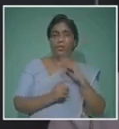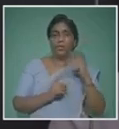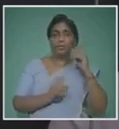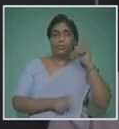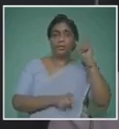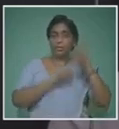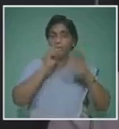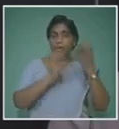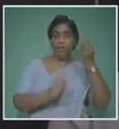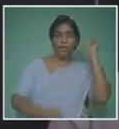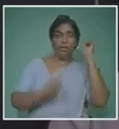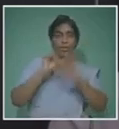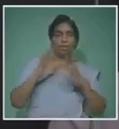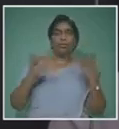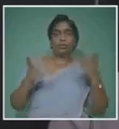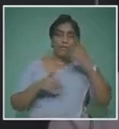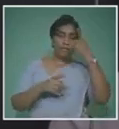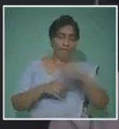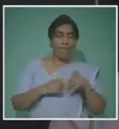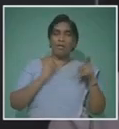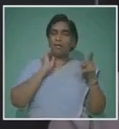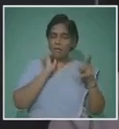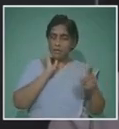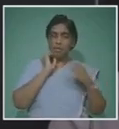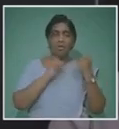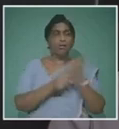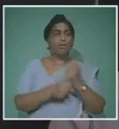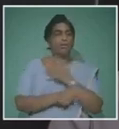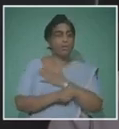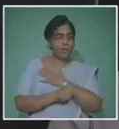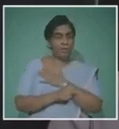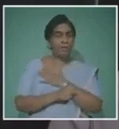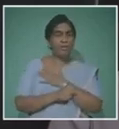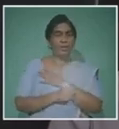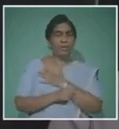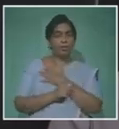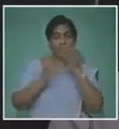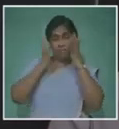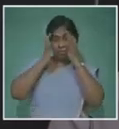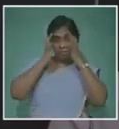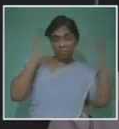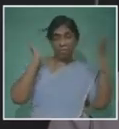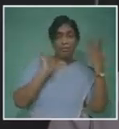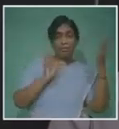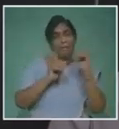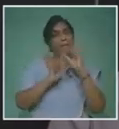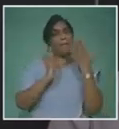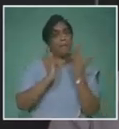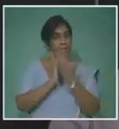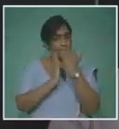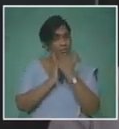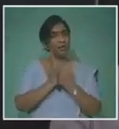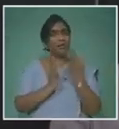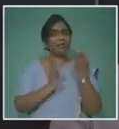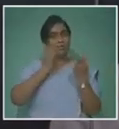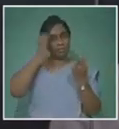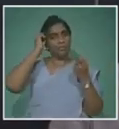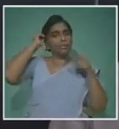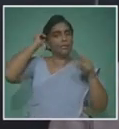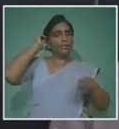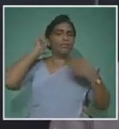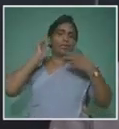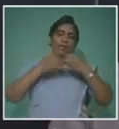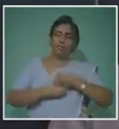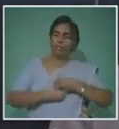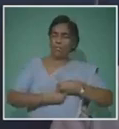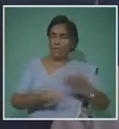ශ්‍රමිකයෝ සල්ලි යවෙ නැත්තේ. ඒ නිසා තමයි ගෝඨාභය රාජපක්ෂගේ උද්දච්ච ප්‍රතිපත්ති නිසා තමයි මේ ආර්ථිකය මේ තරම් දුරට